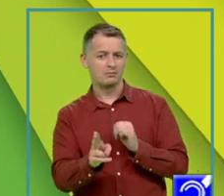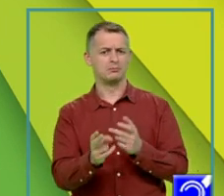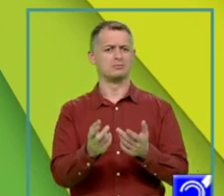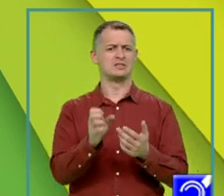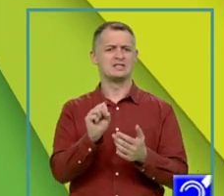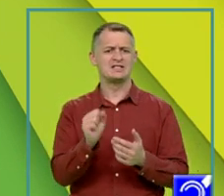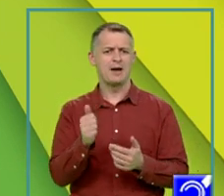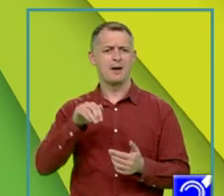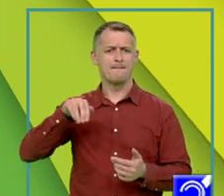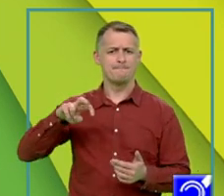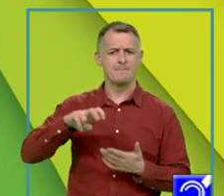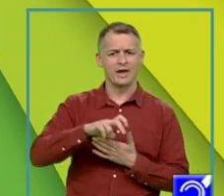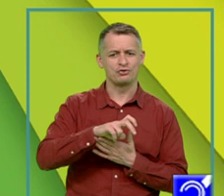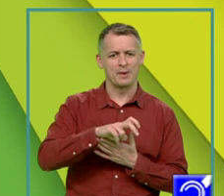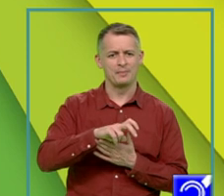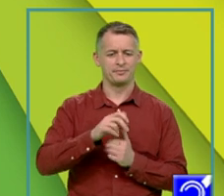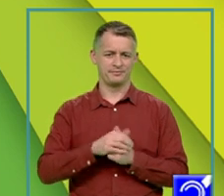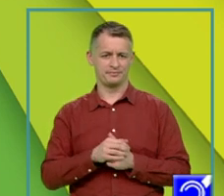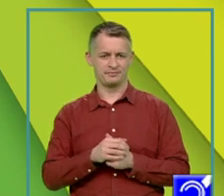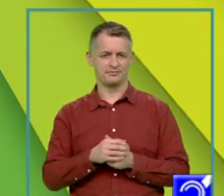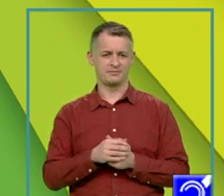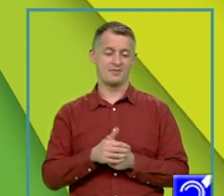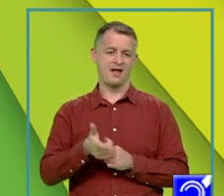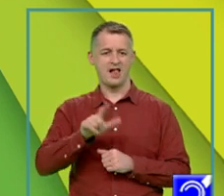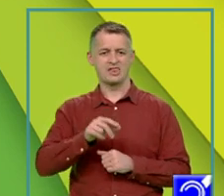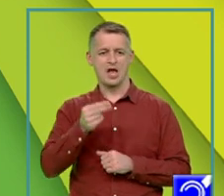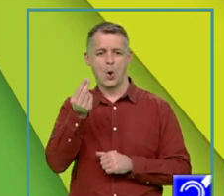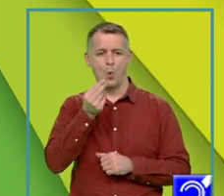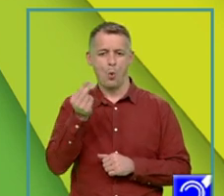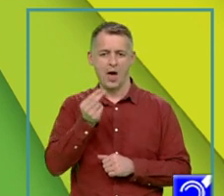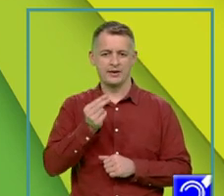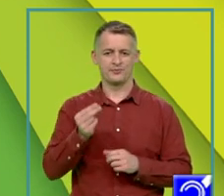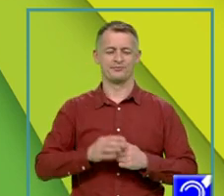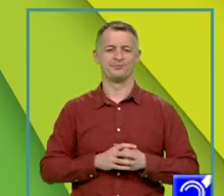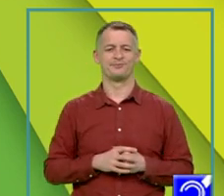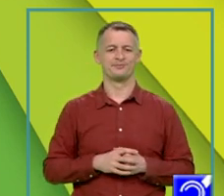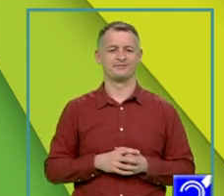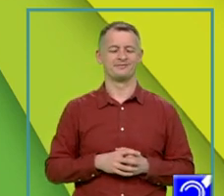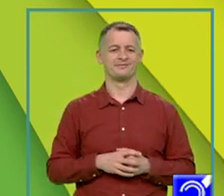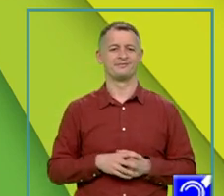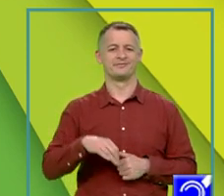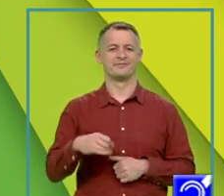mergem Ia să luăm noi o altă culoare și să marcăm